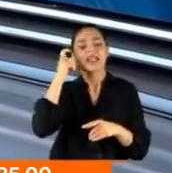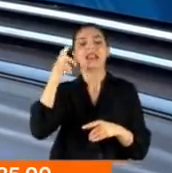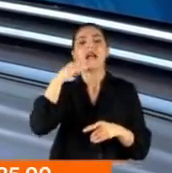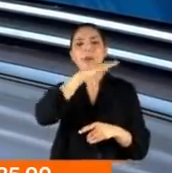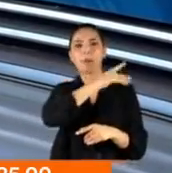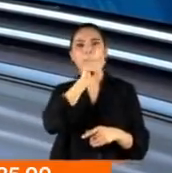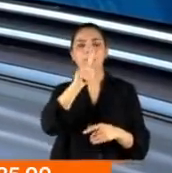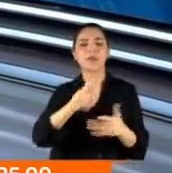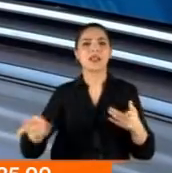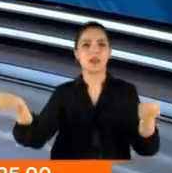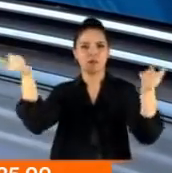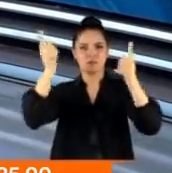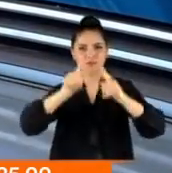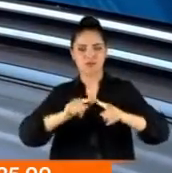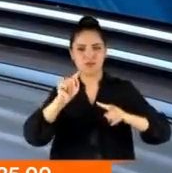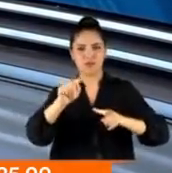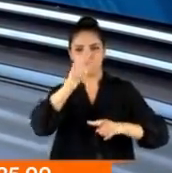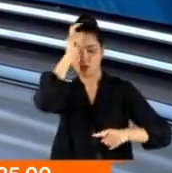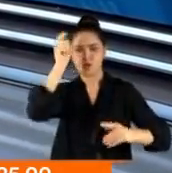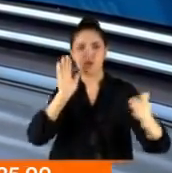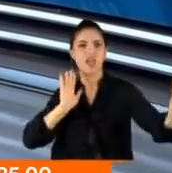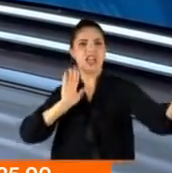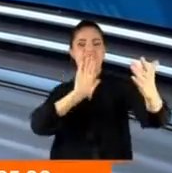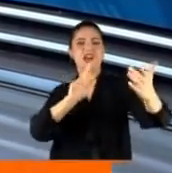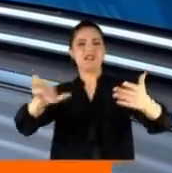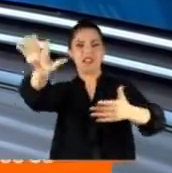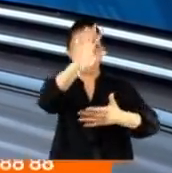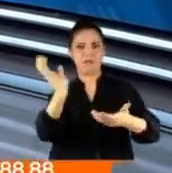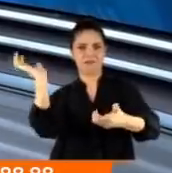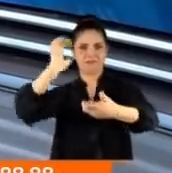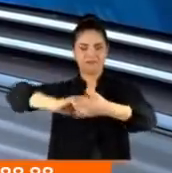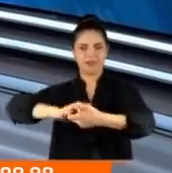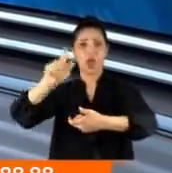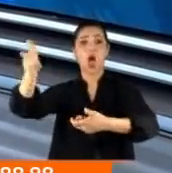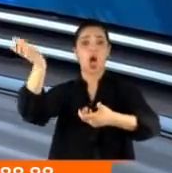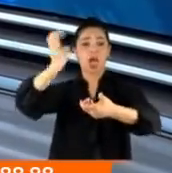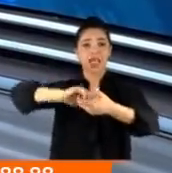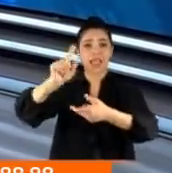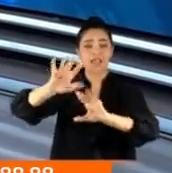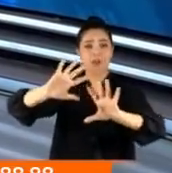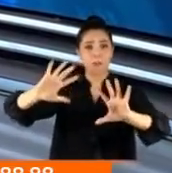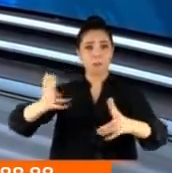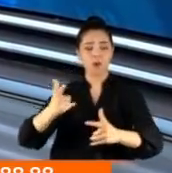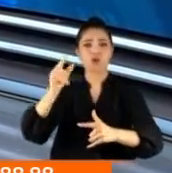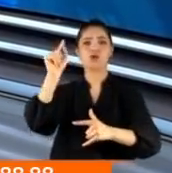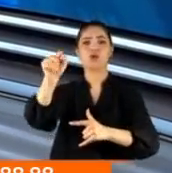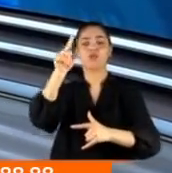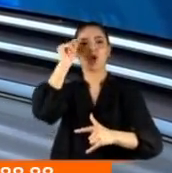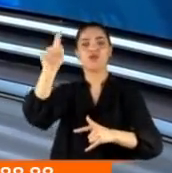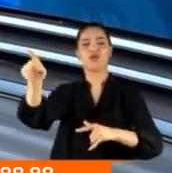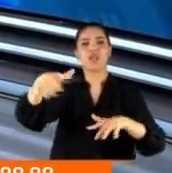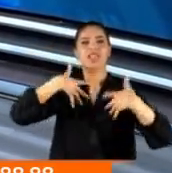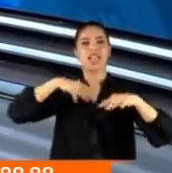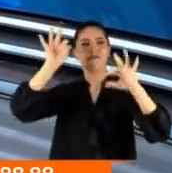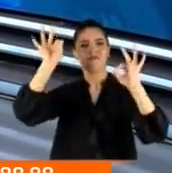ve İsrail bir araya gelmiş. Türkiye karşıtı bir ittifak kurmuştu. O ittifak sarsılmaya, o sarsıntıda Yunanistan'ı